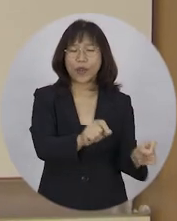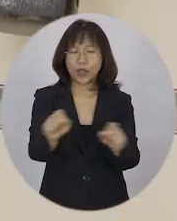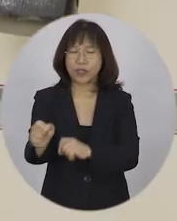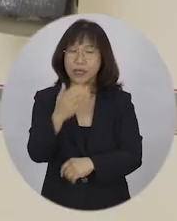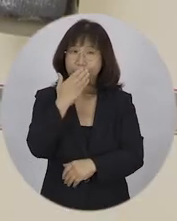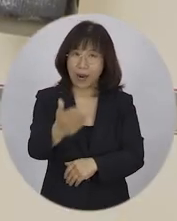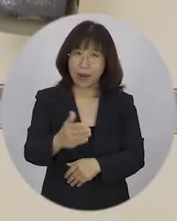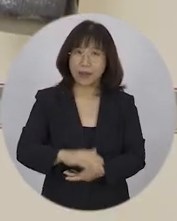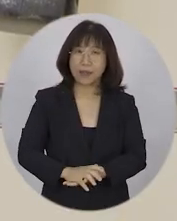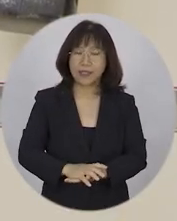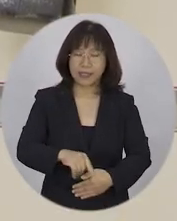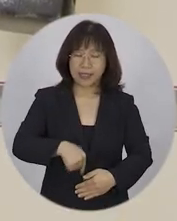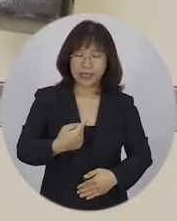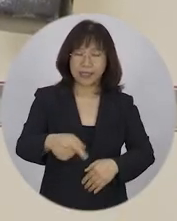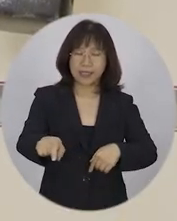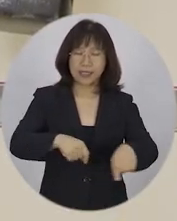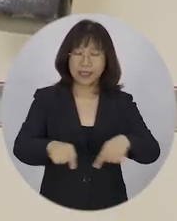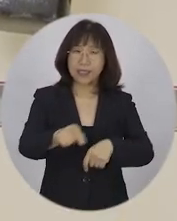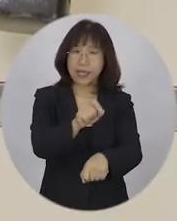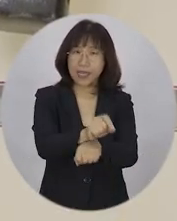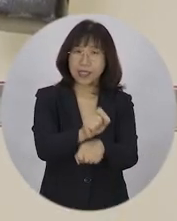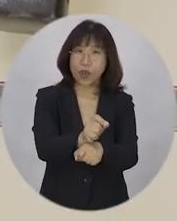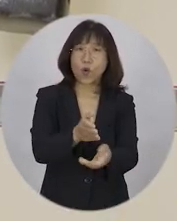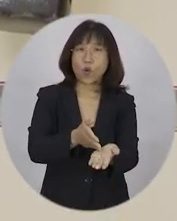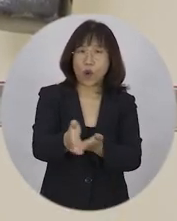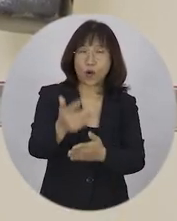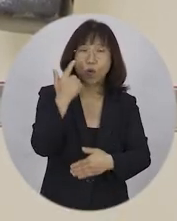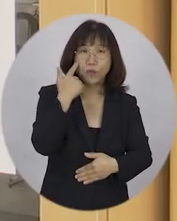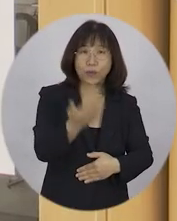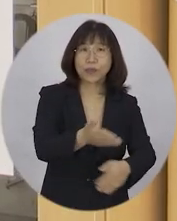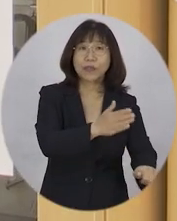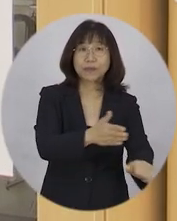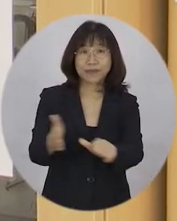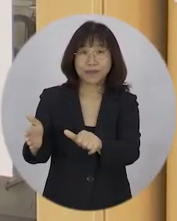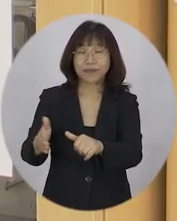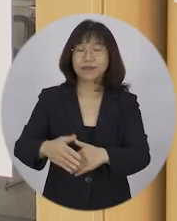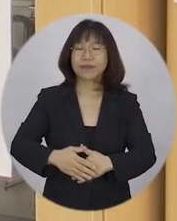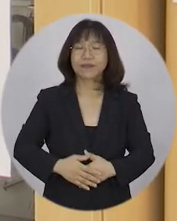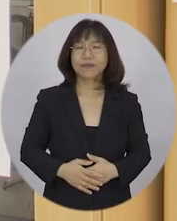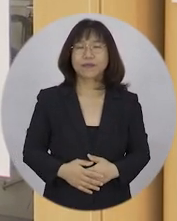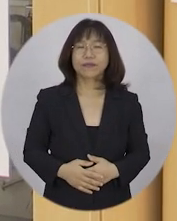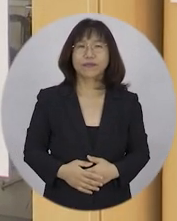자세한 사항은 강서구청 자치행정과나 각동 주민센터로 문의하면 됩니다.